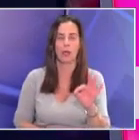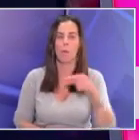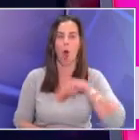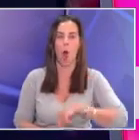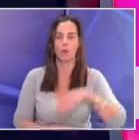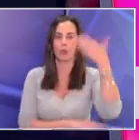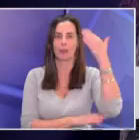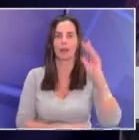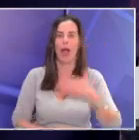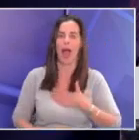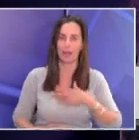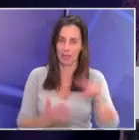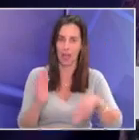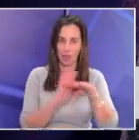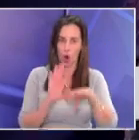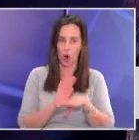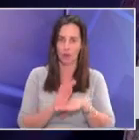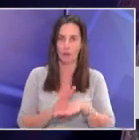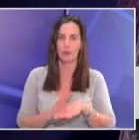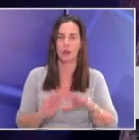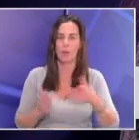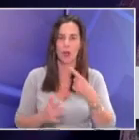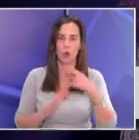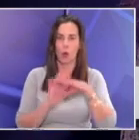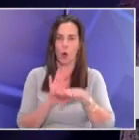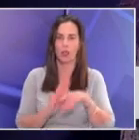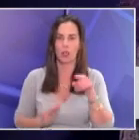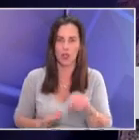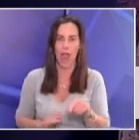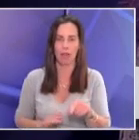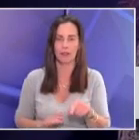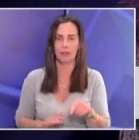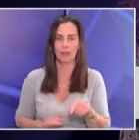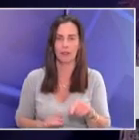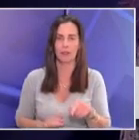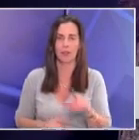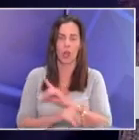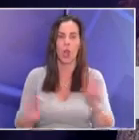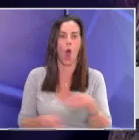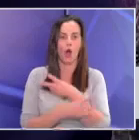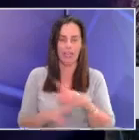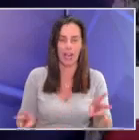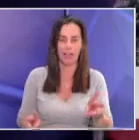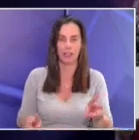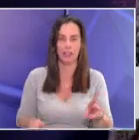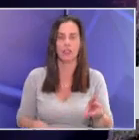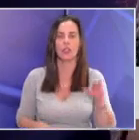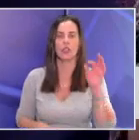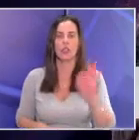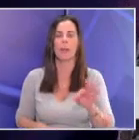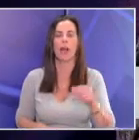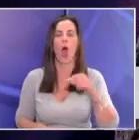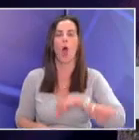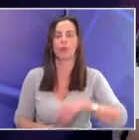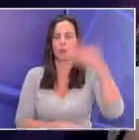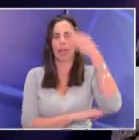של מדינה... אני קראתי את החוק, אוקיי? מה שמדובר בחוק זה שלא ייתכן שיפגע הצביון